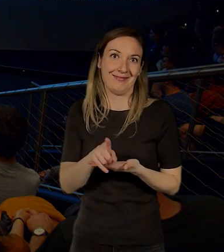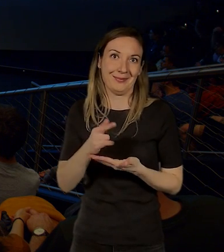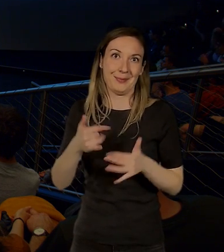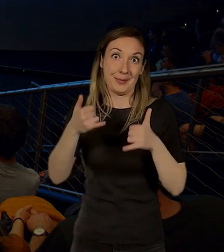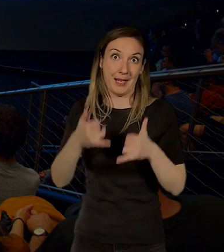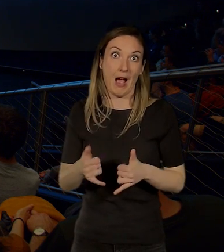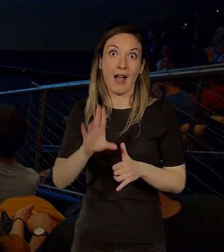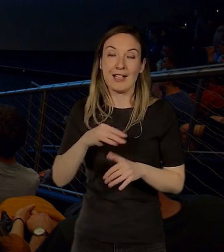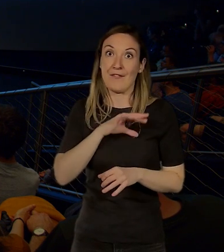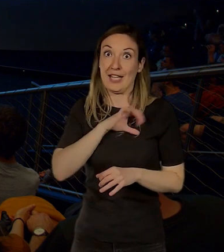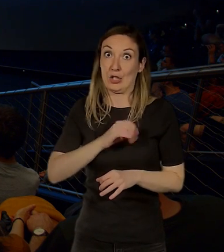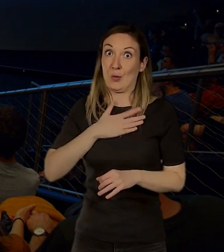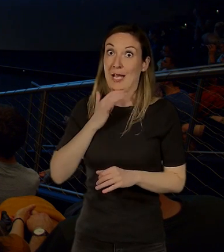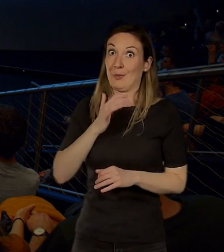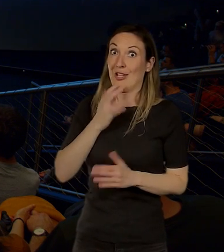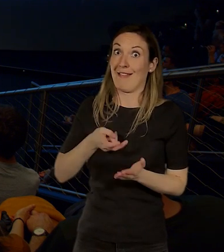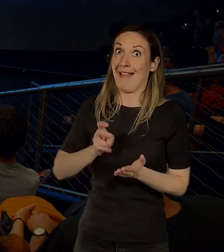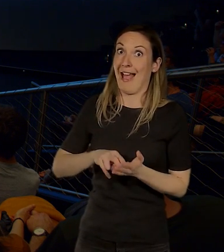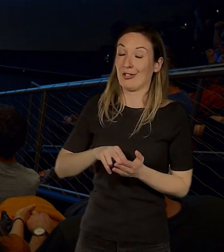konce, bude to stát za to.